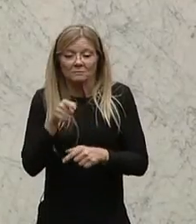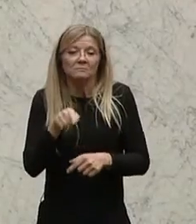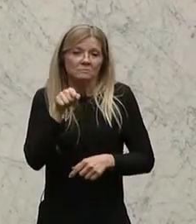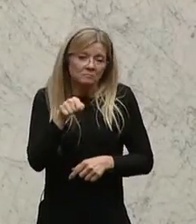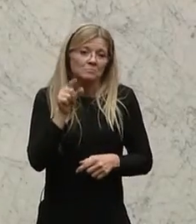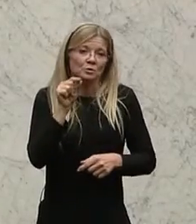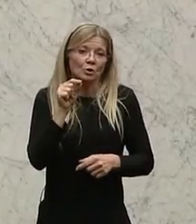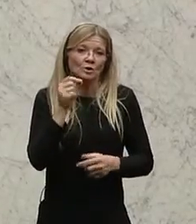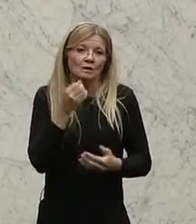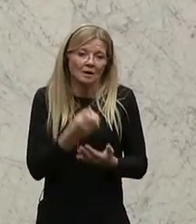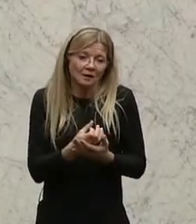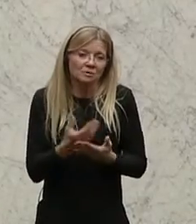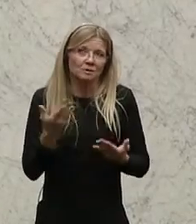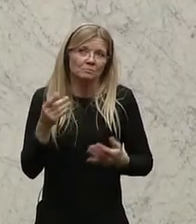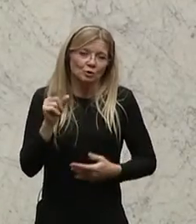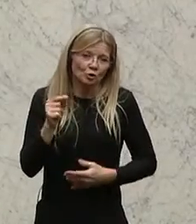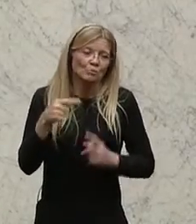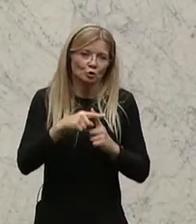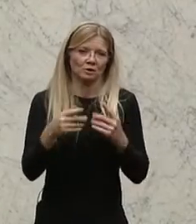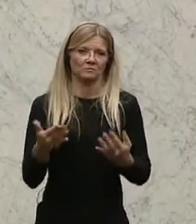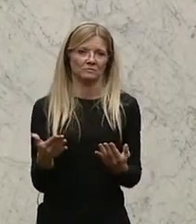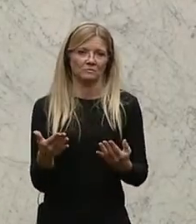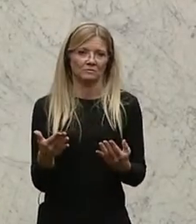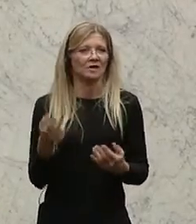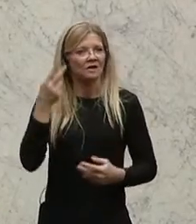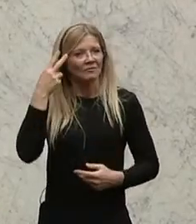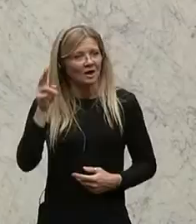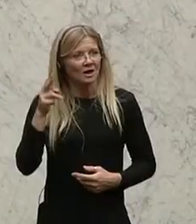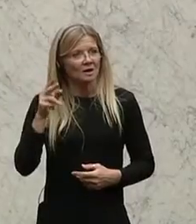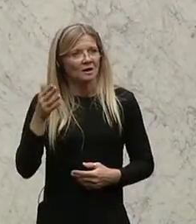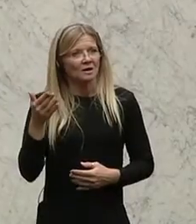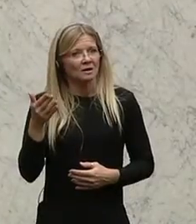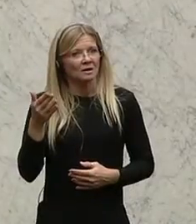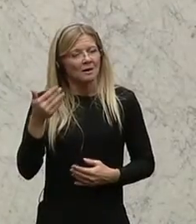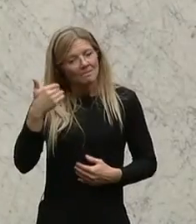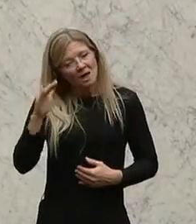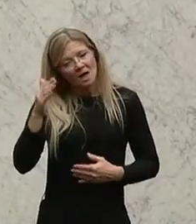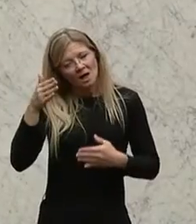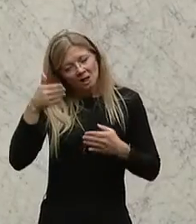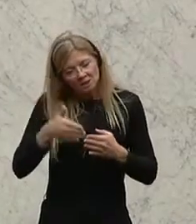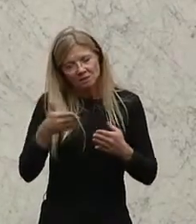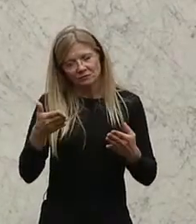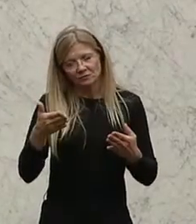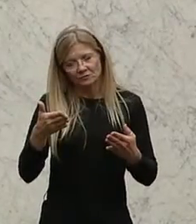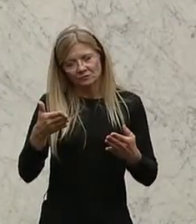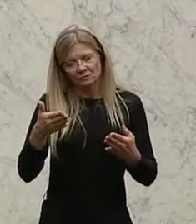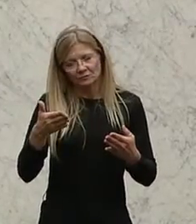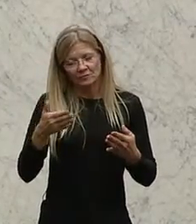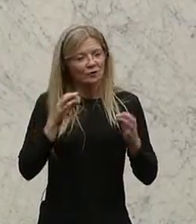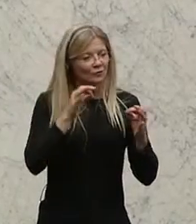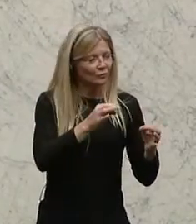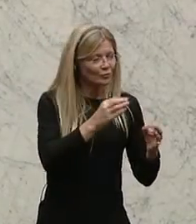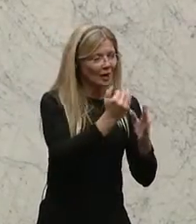ist ein intensiveres Maß dessen, was dem legislativen